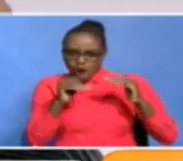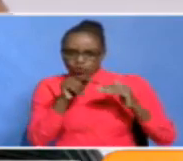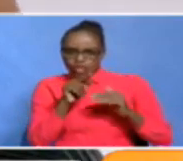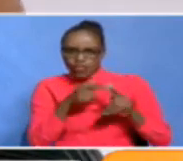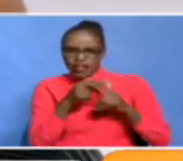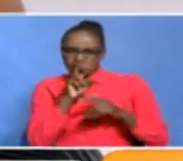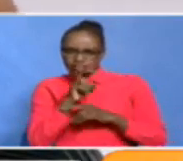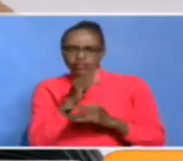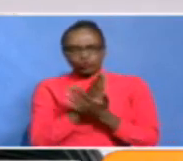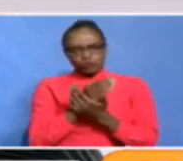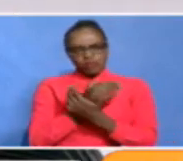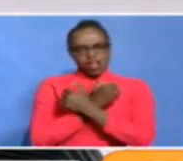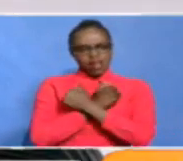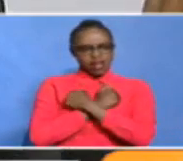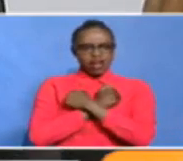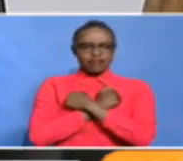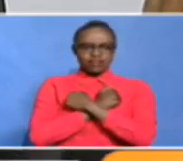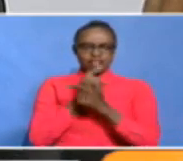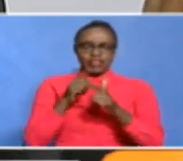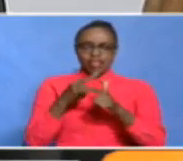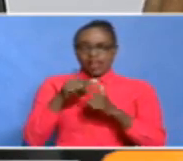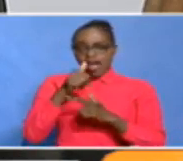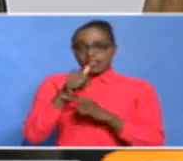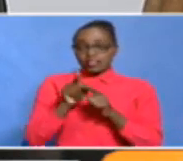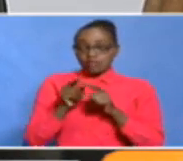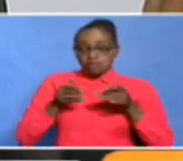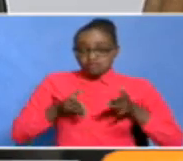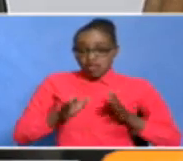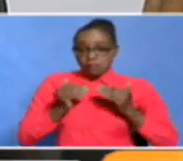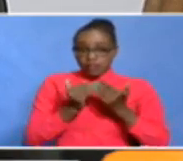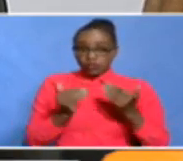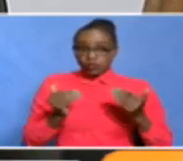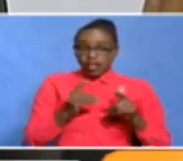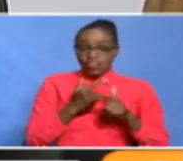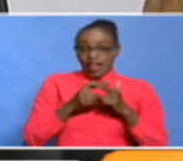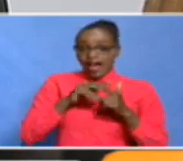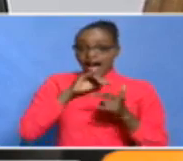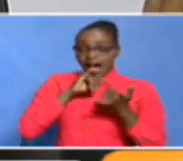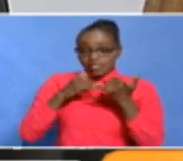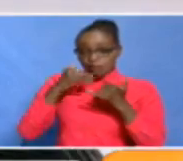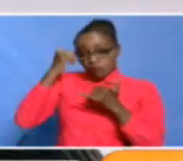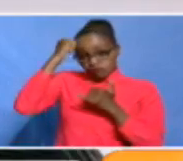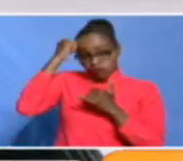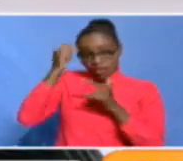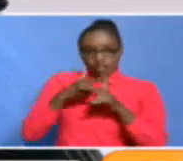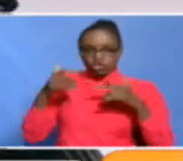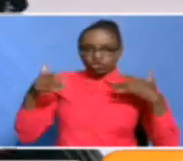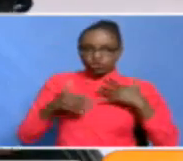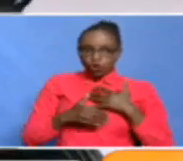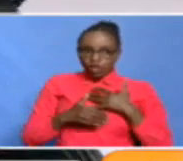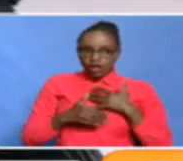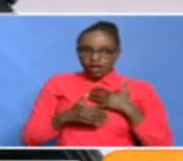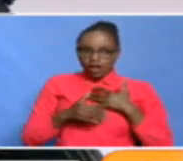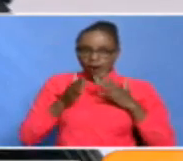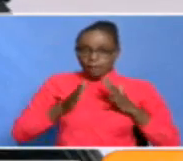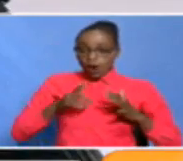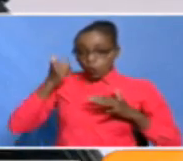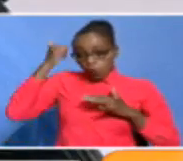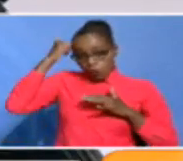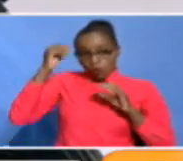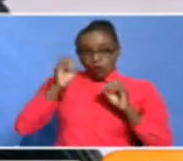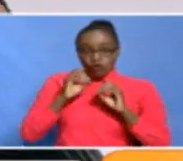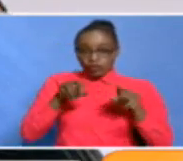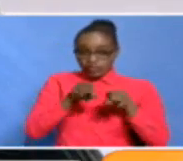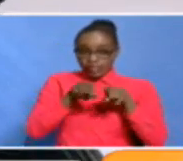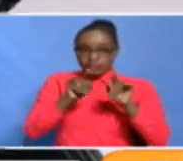lakini nilimpenda. Alafu kuna kitu kingine, watoto wameshaanza kuzaliwa. Hapo ni bwana aliyesoma akashtukia ameingia kwa yule ambaye hakusoma